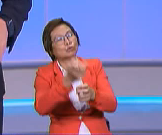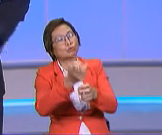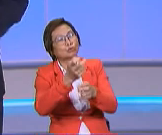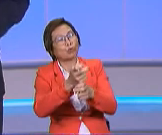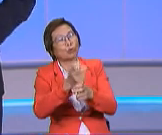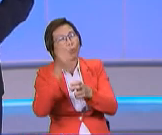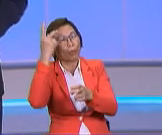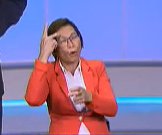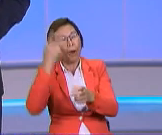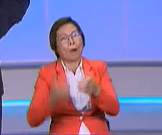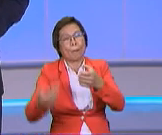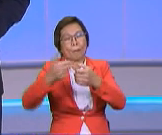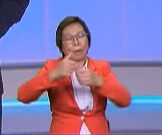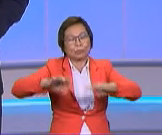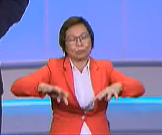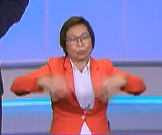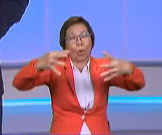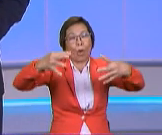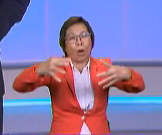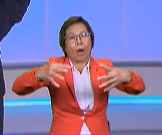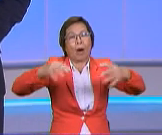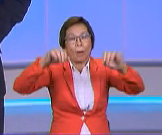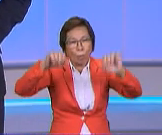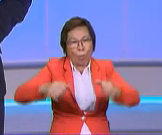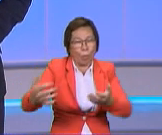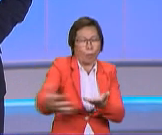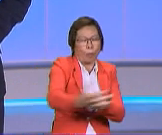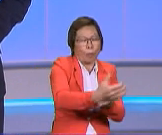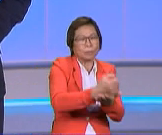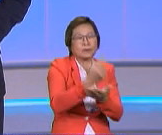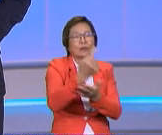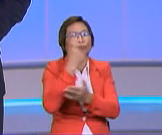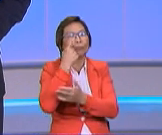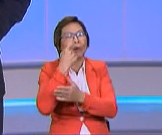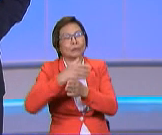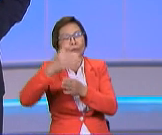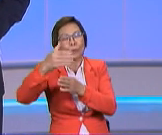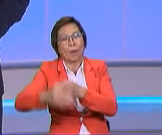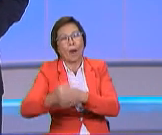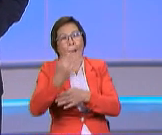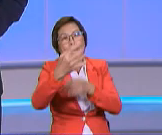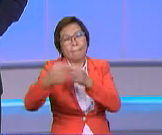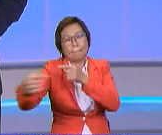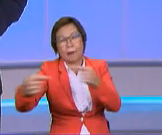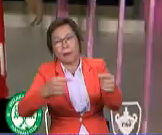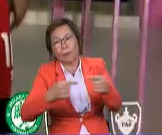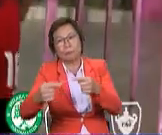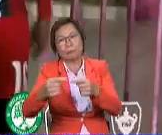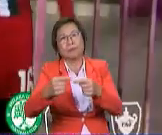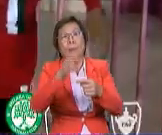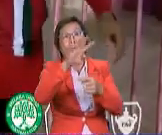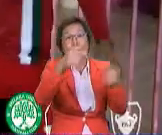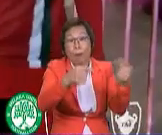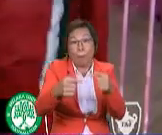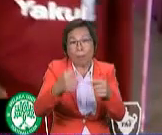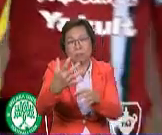lagi peluang mereka kepentingan suku akhir selepas hanya mampu mengumpulkan satu meter selepas 4 perlawanan